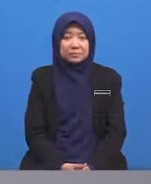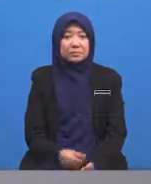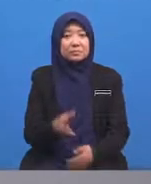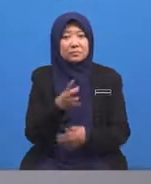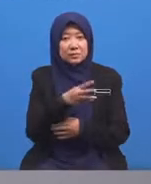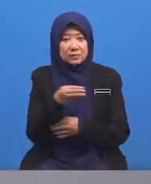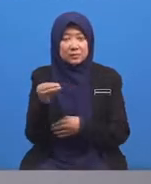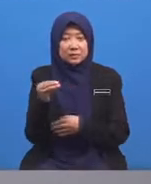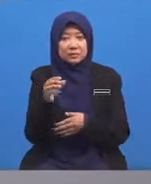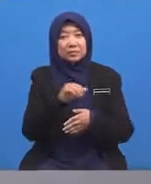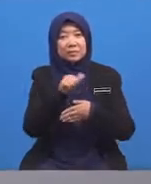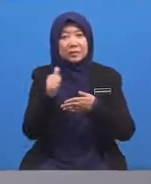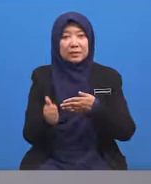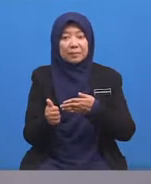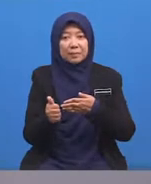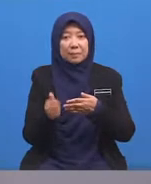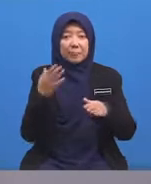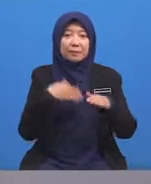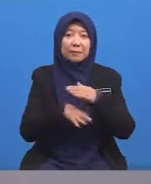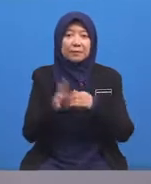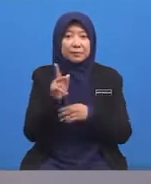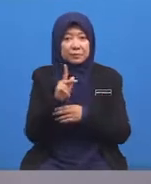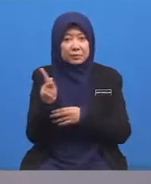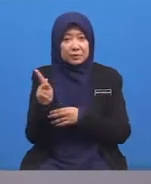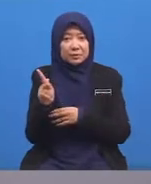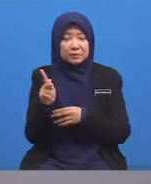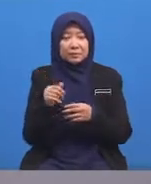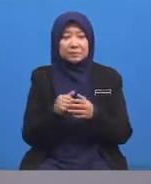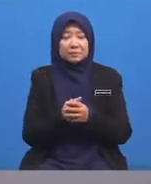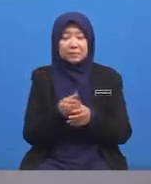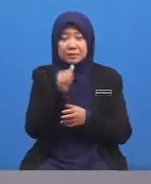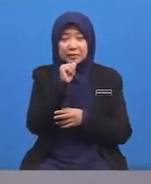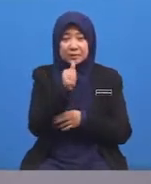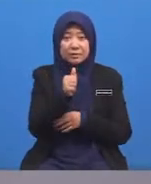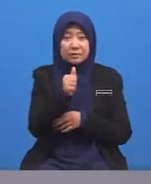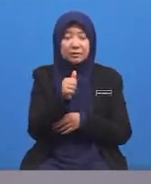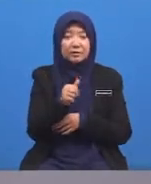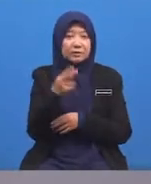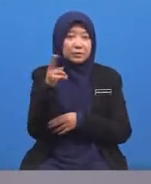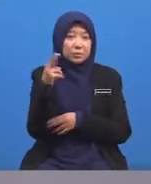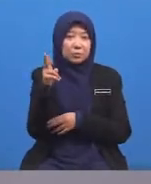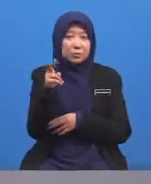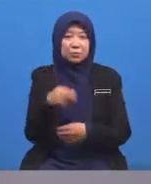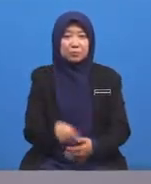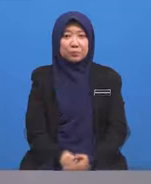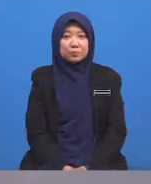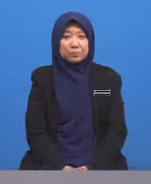Dan yang terakhir, kita masukkan pula kacang hijau.